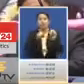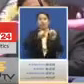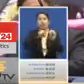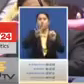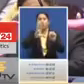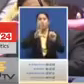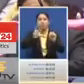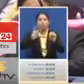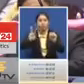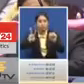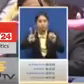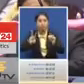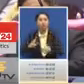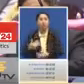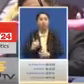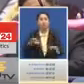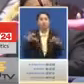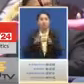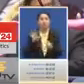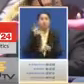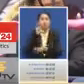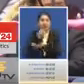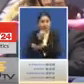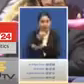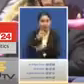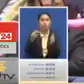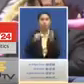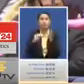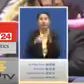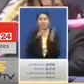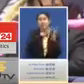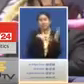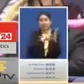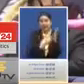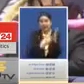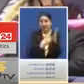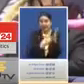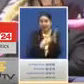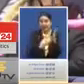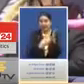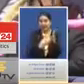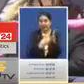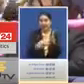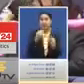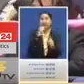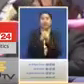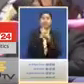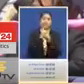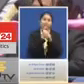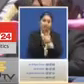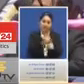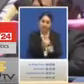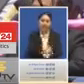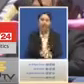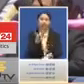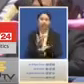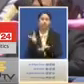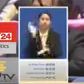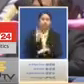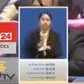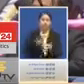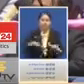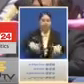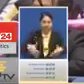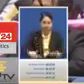ขาบังคับด้วยท่านต้องทำให้มันสอดคล้องกับแผนยุทธศาสตร์แล้วก็บอกที่มาของเงินราย